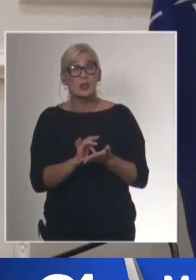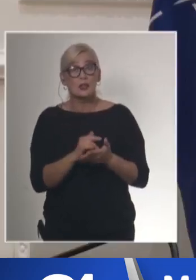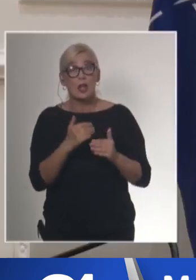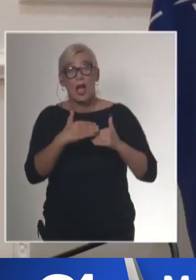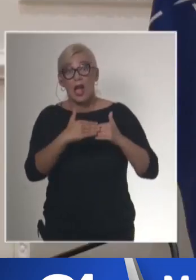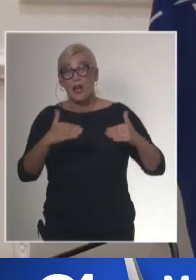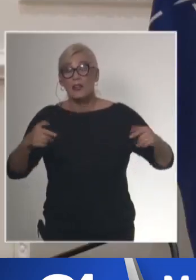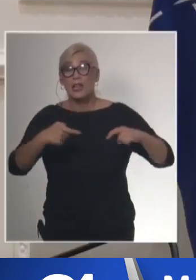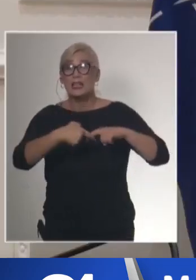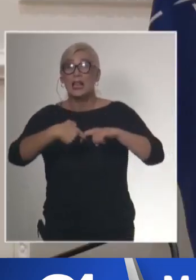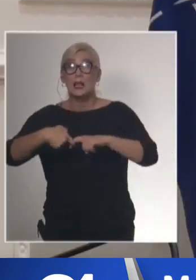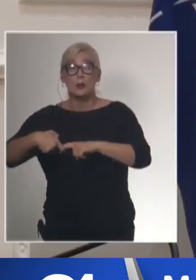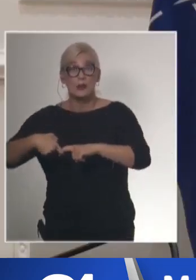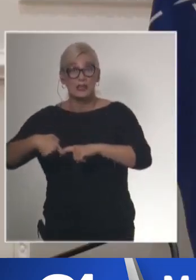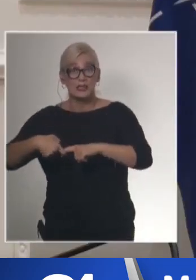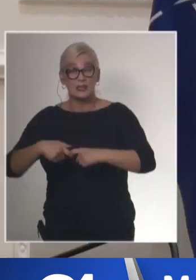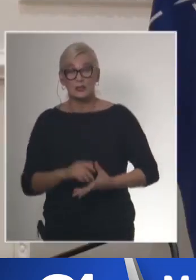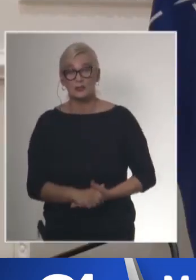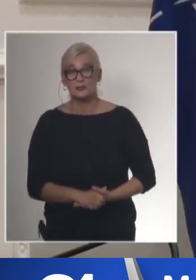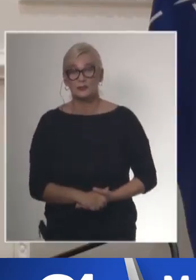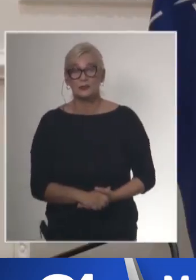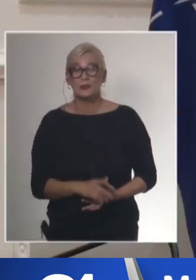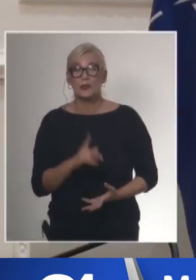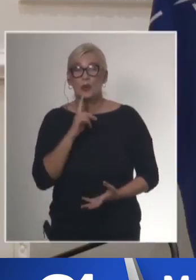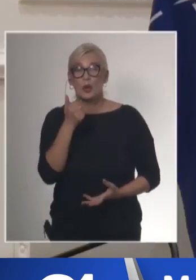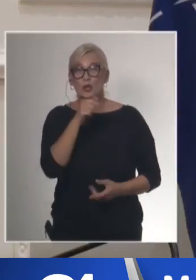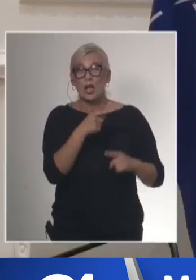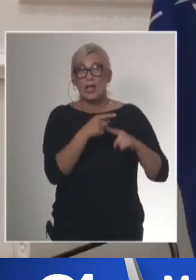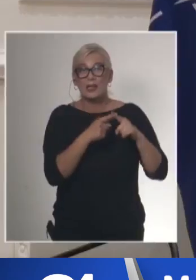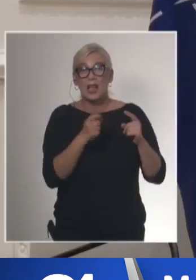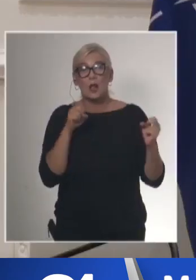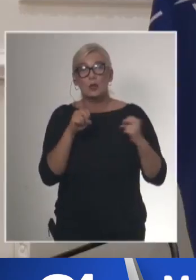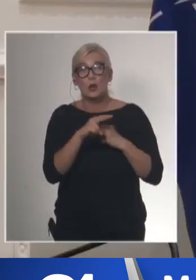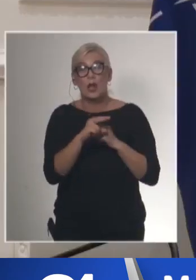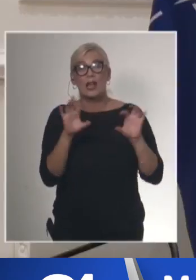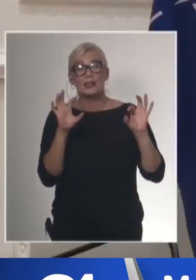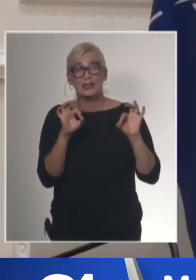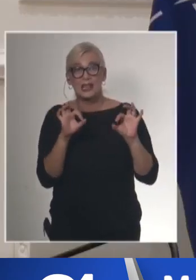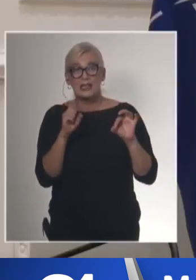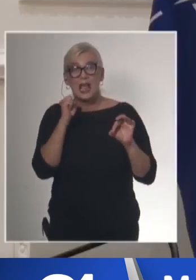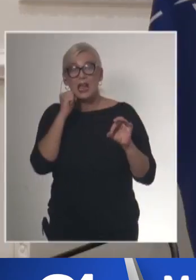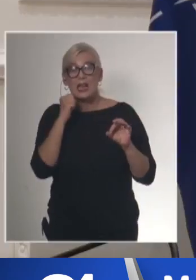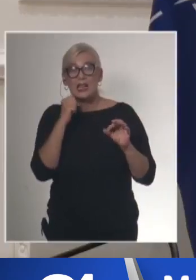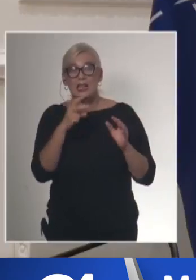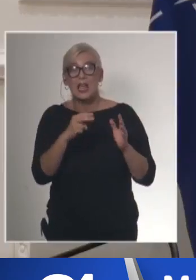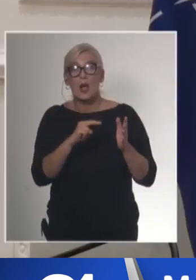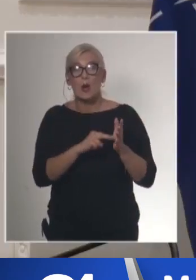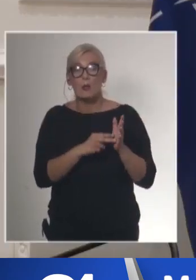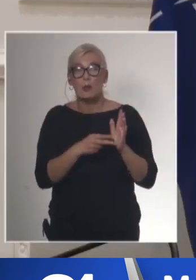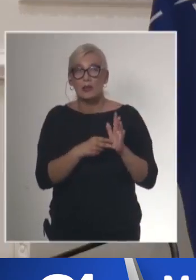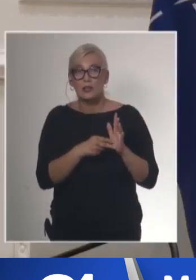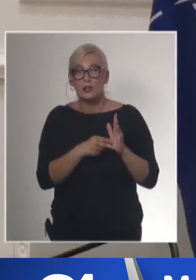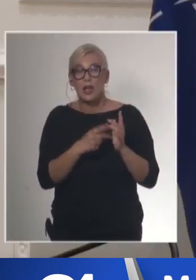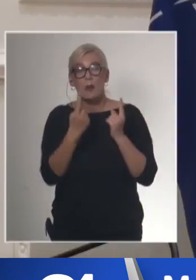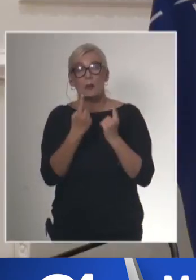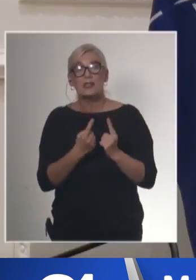вертикална поврзаност која што е дел од коридорот 10 и геостратешката позиција на државата